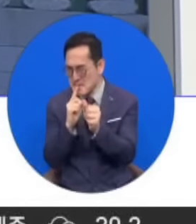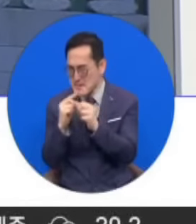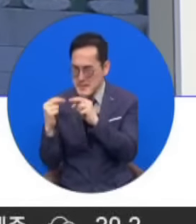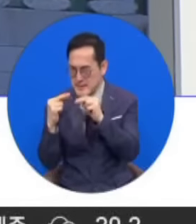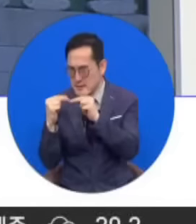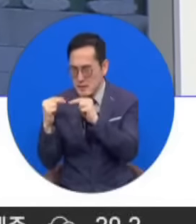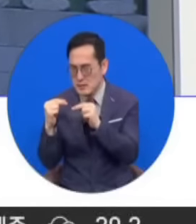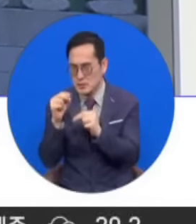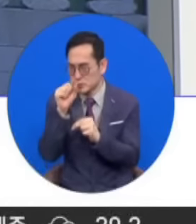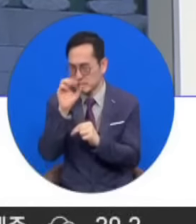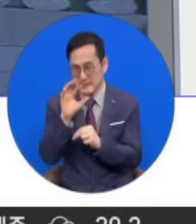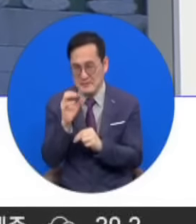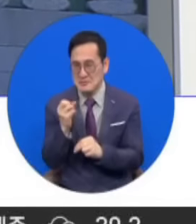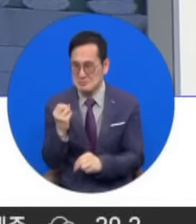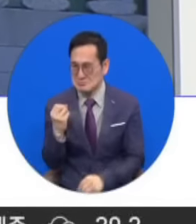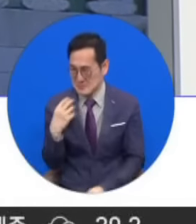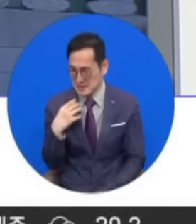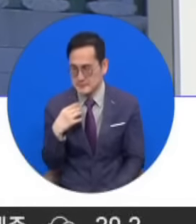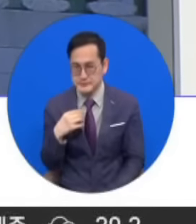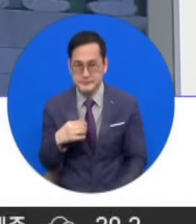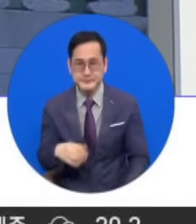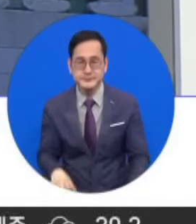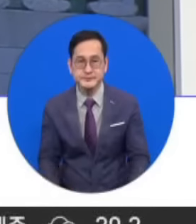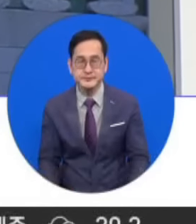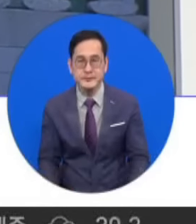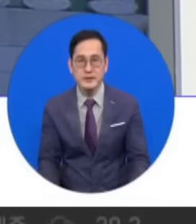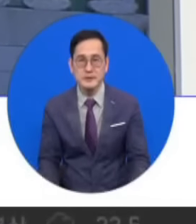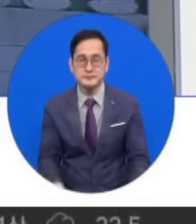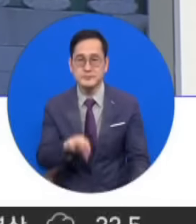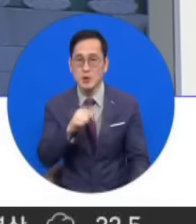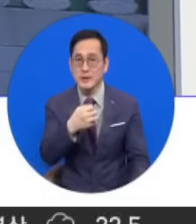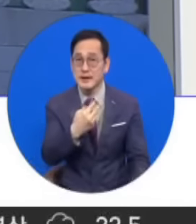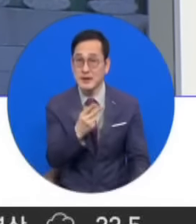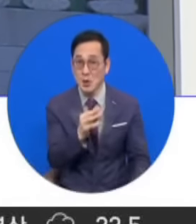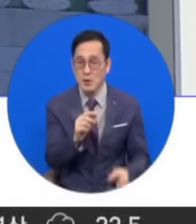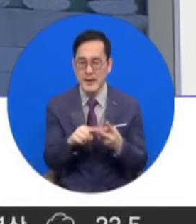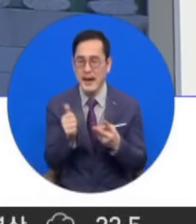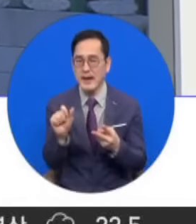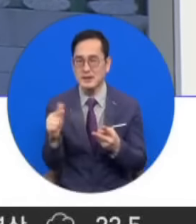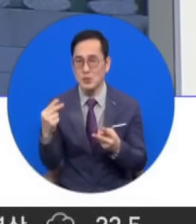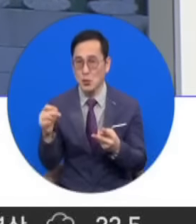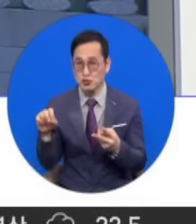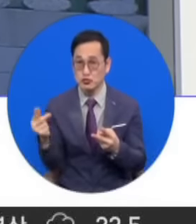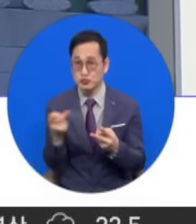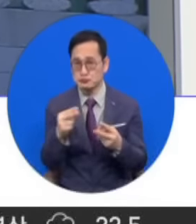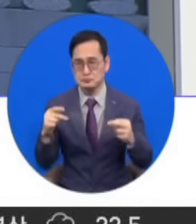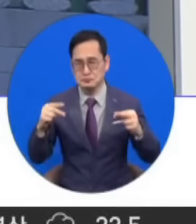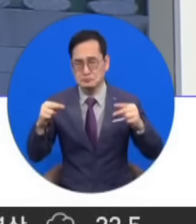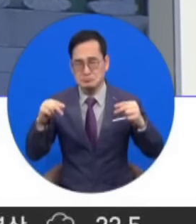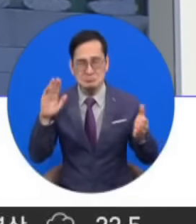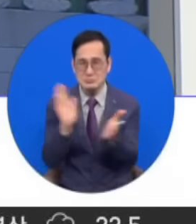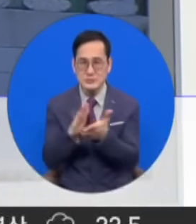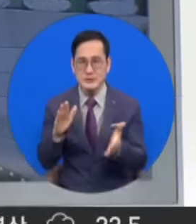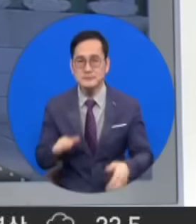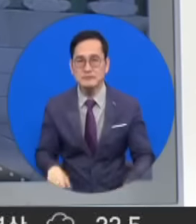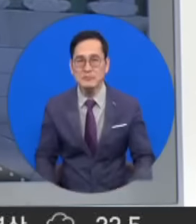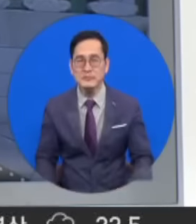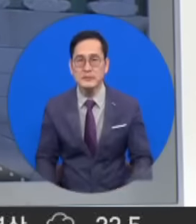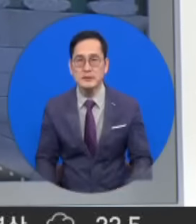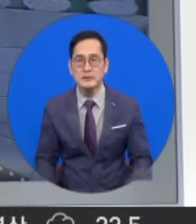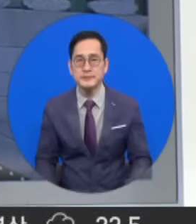중진의 비판 목소리였습니다. 이 중에서 원희룡 후보와 한동훈 후보, 한동훈 후보와 원희룡 후보 두 후보 간의 설전이 가장 뜨겁습니다.